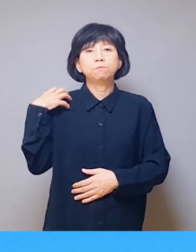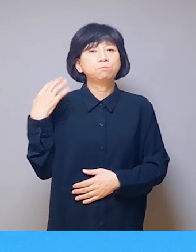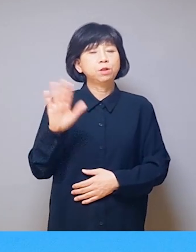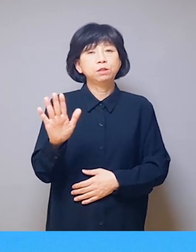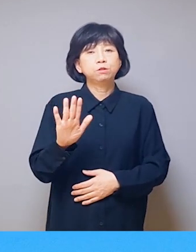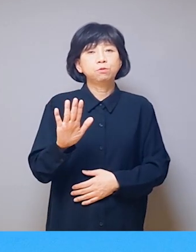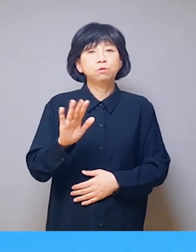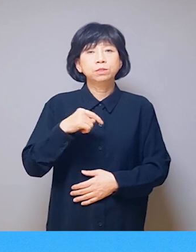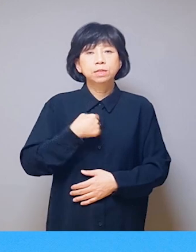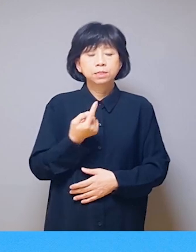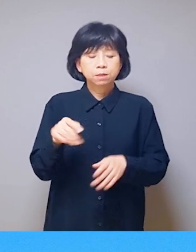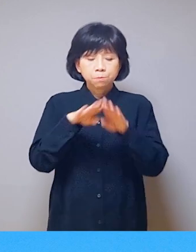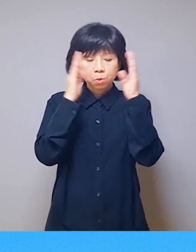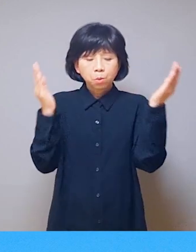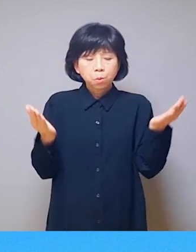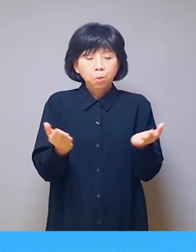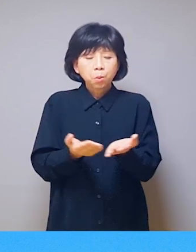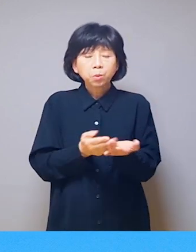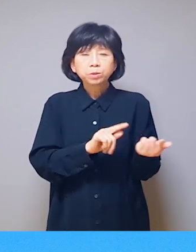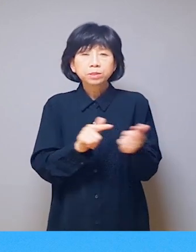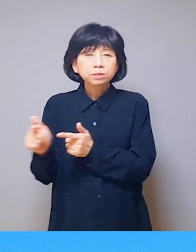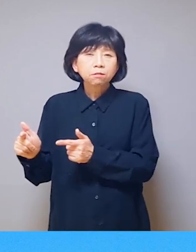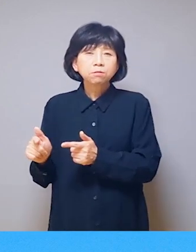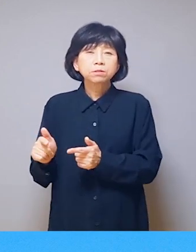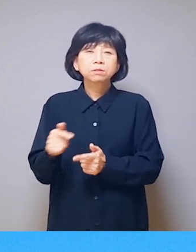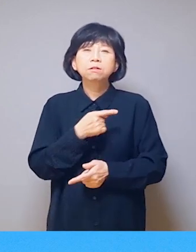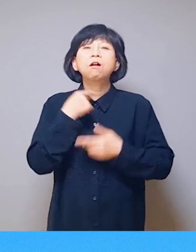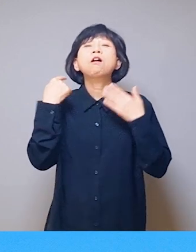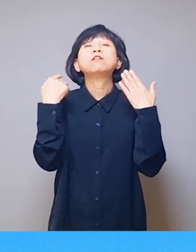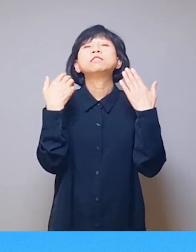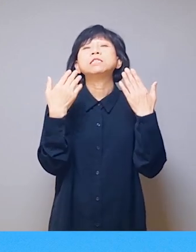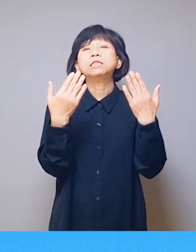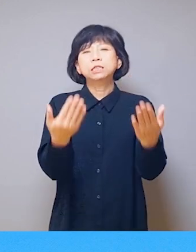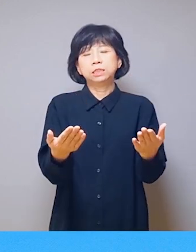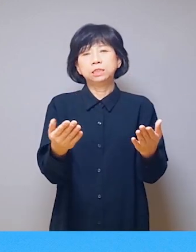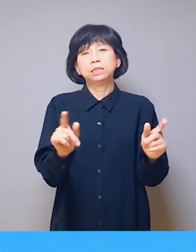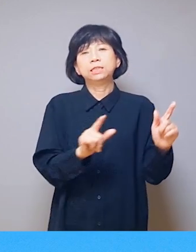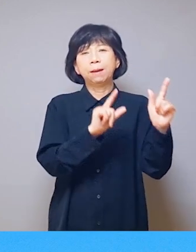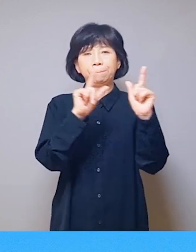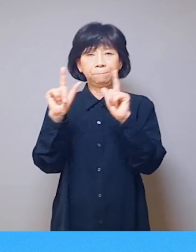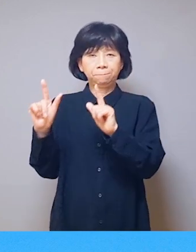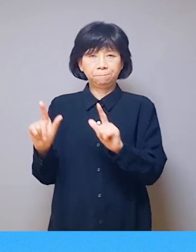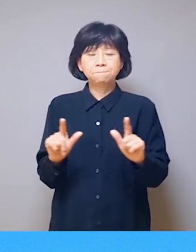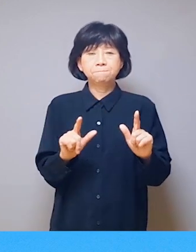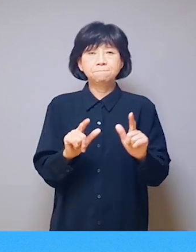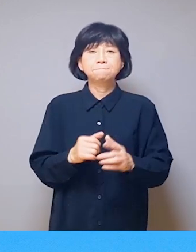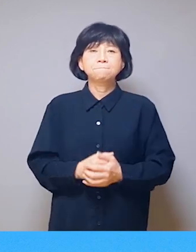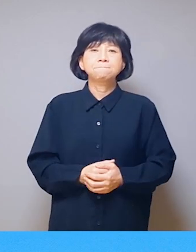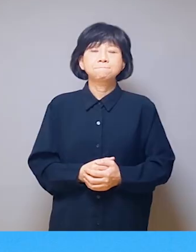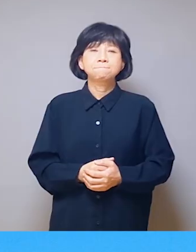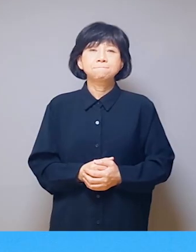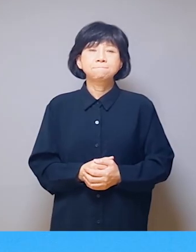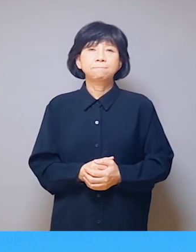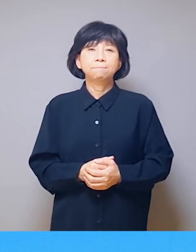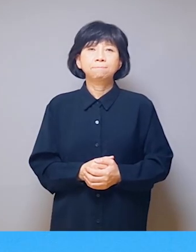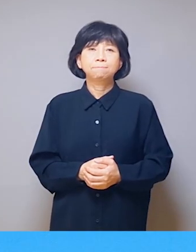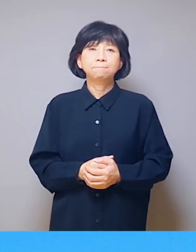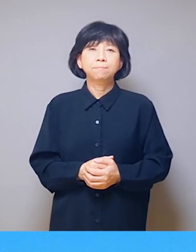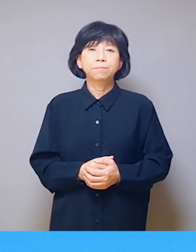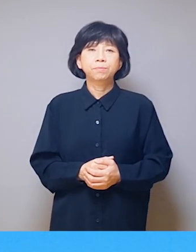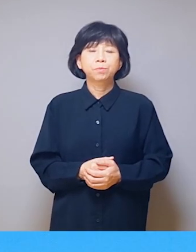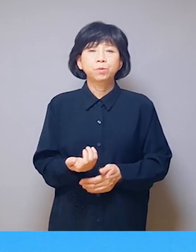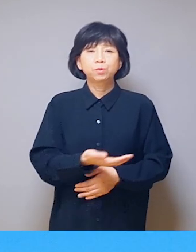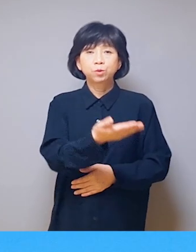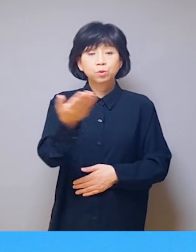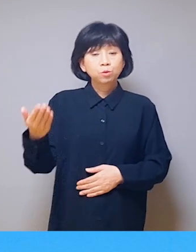아니라 자신의 모든 것을 쏟아붓는 헌신의 삶이었음을 잘 보여주고 있는 것이요. 성도